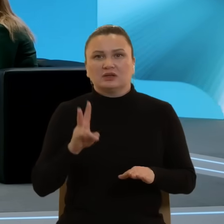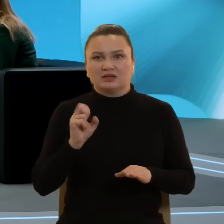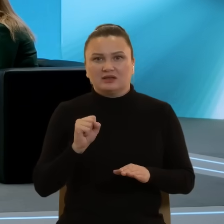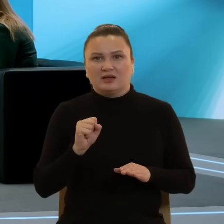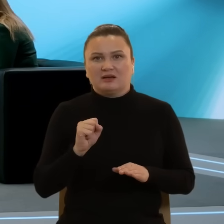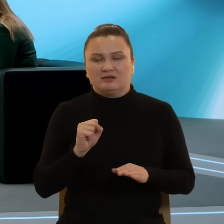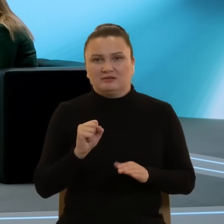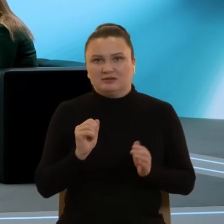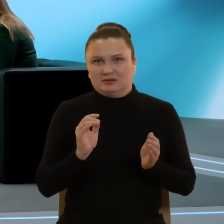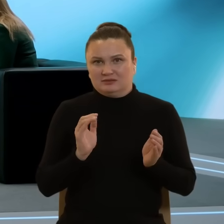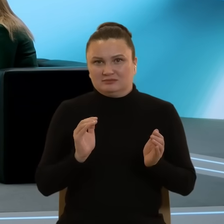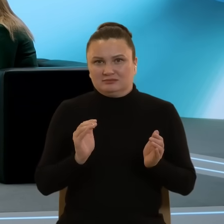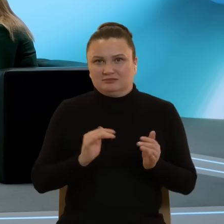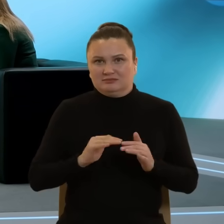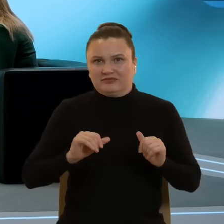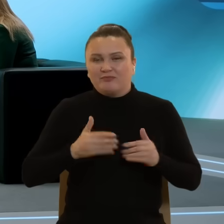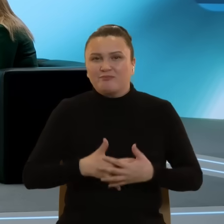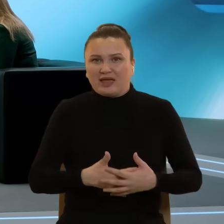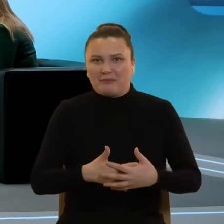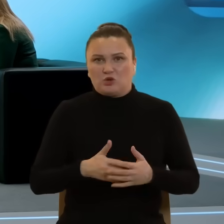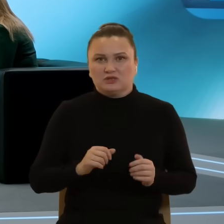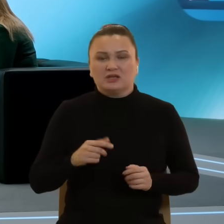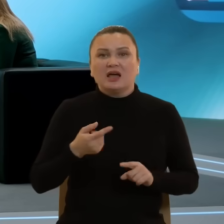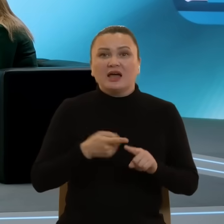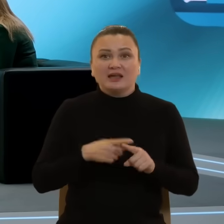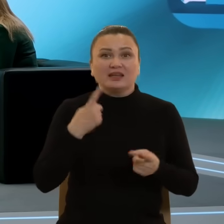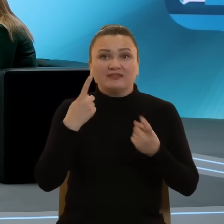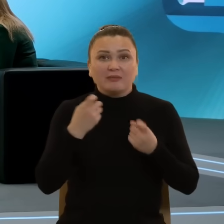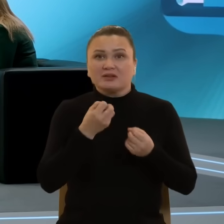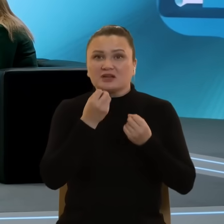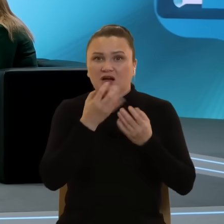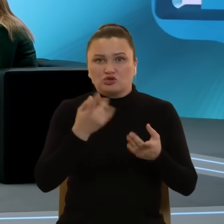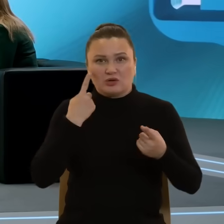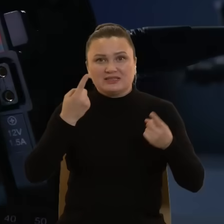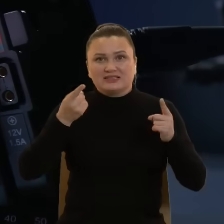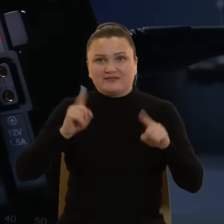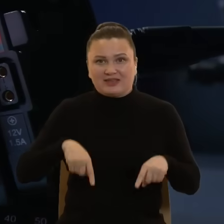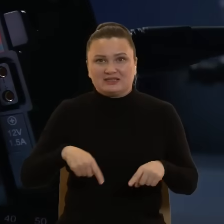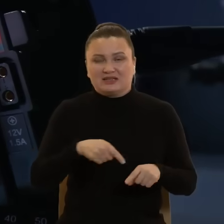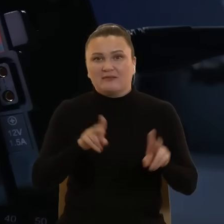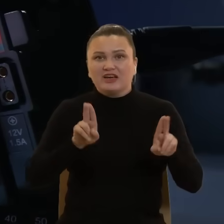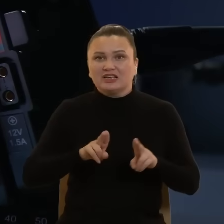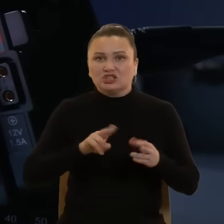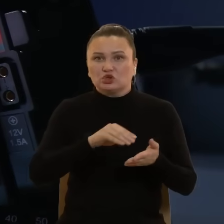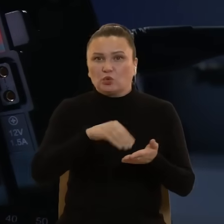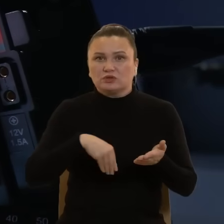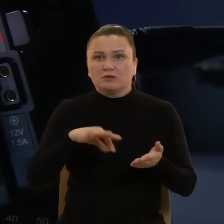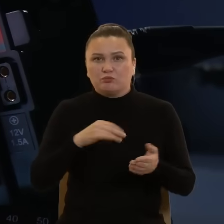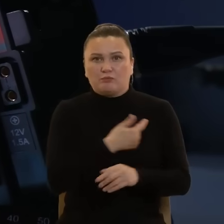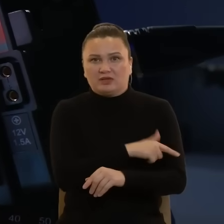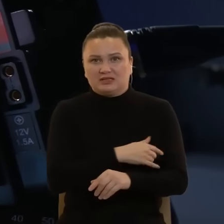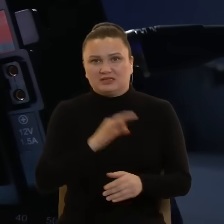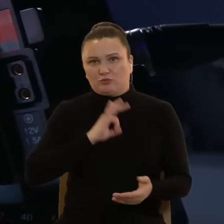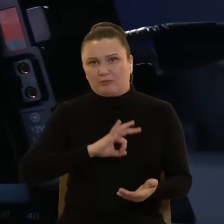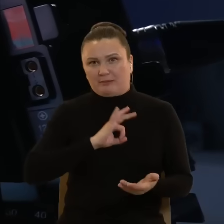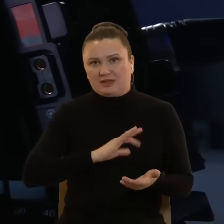на формирование плода. Эта информация хорошо известна, в общем-то, она есть в инструкции по медицинскому применению.